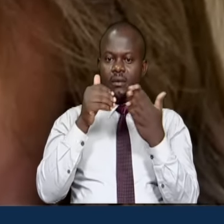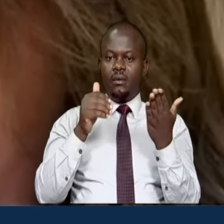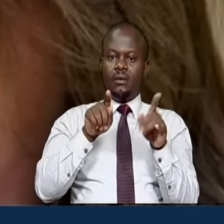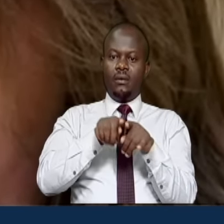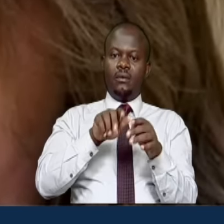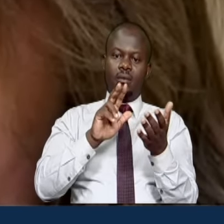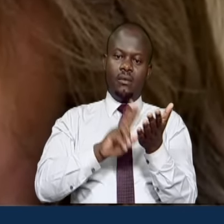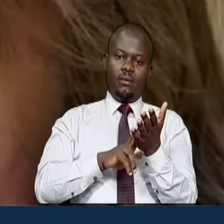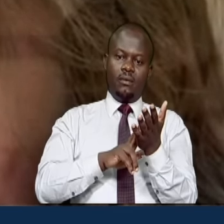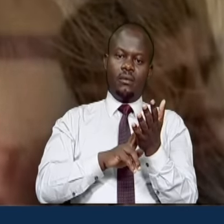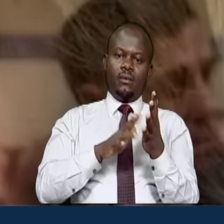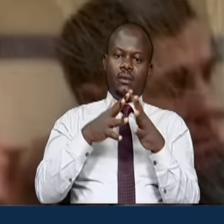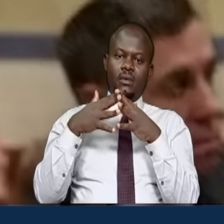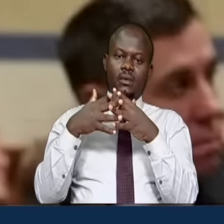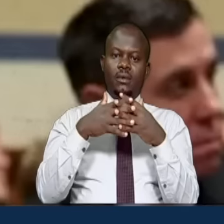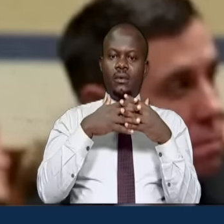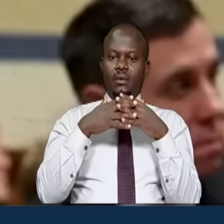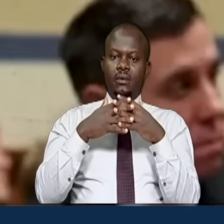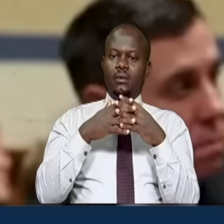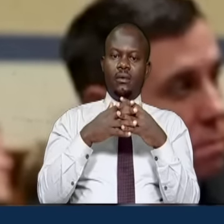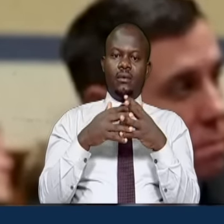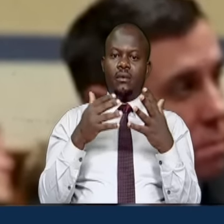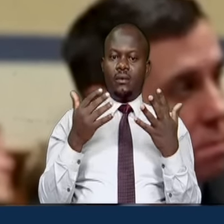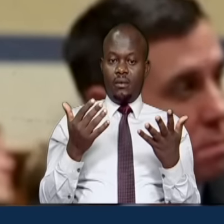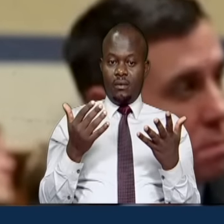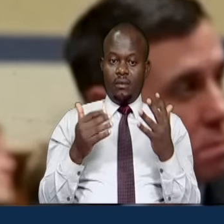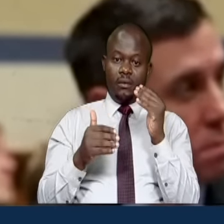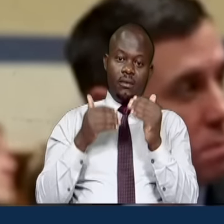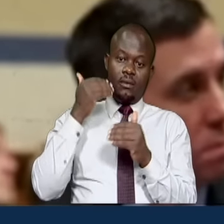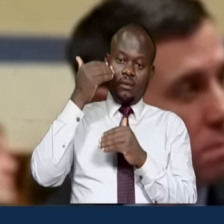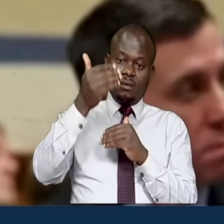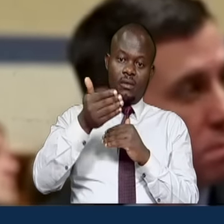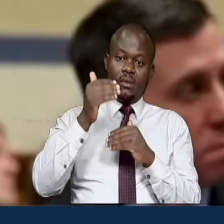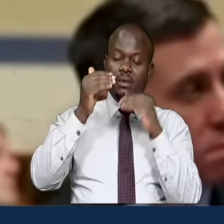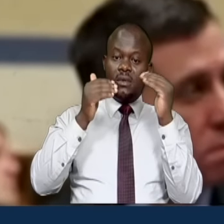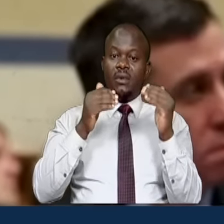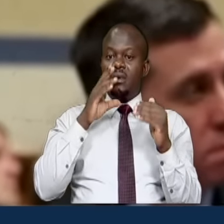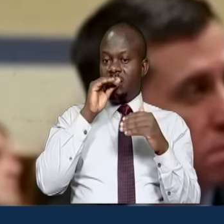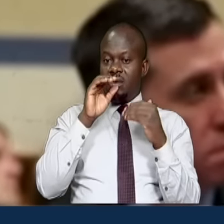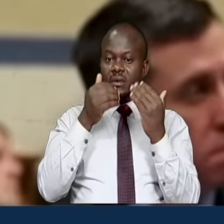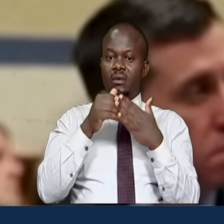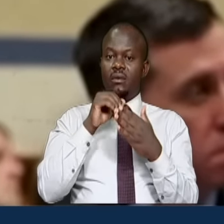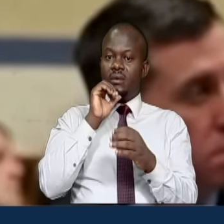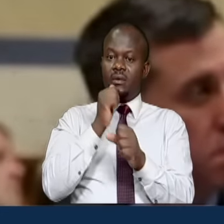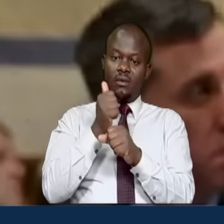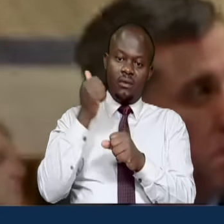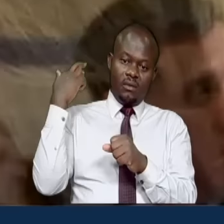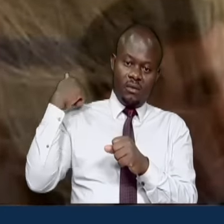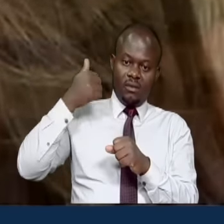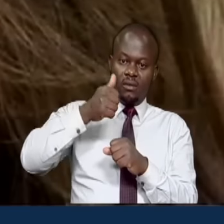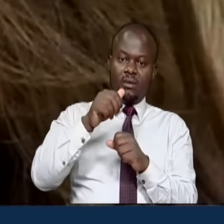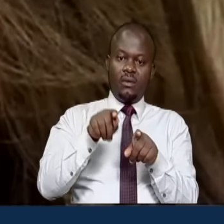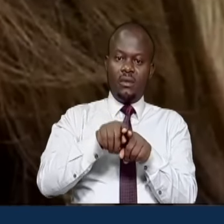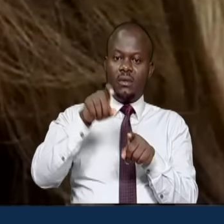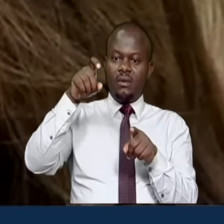w'igihugu cya Leta Zunze Ubumwe za Amerika White House. Ni nyuma y'uko uru rwego runenzwe cyane kuba rutarakoze akazi karwo uko